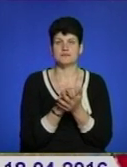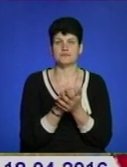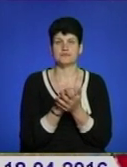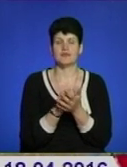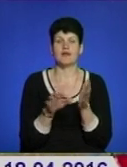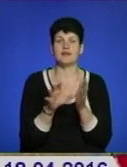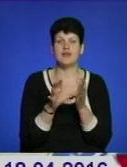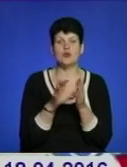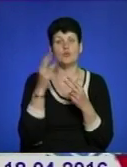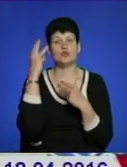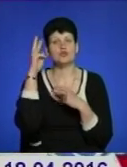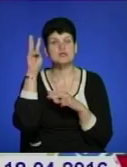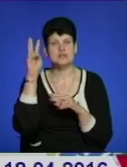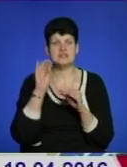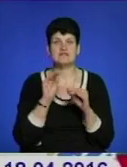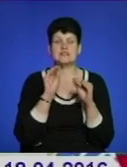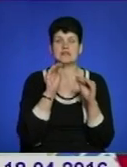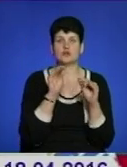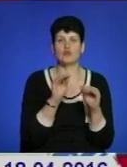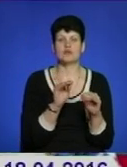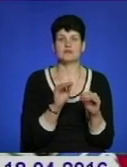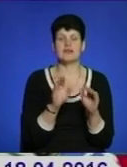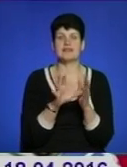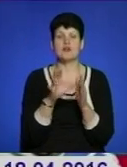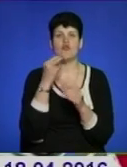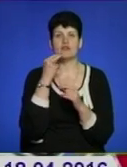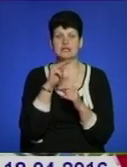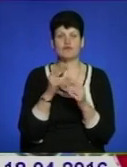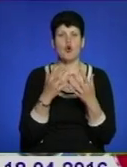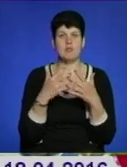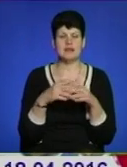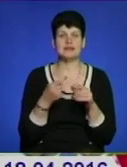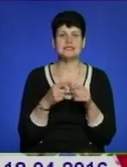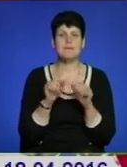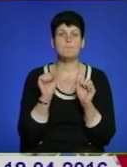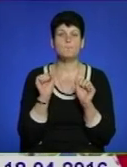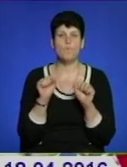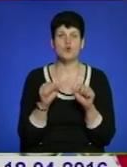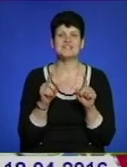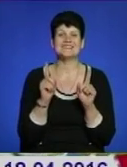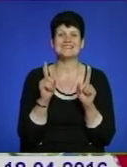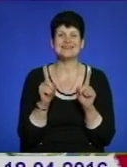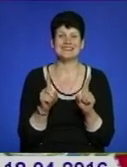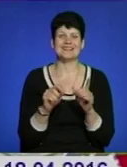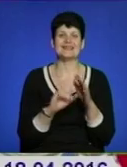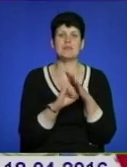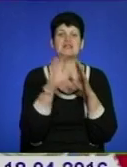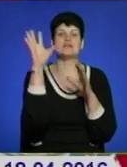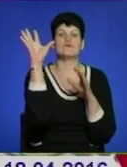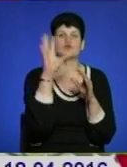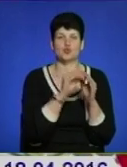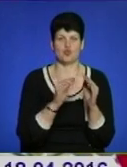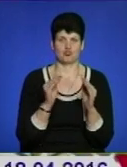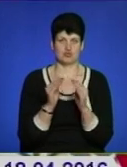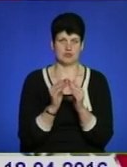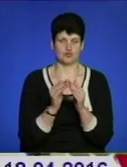так, енергомодернізації, встановлення енергоефективного обладнання – це можна тільки на базі всього будинку, розумієте?